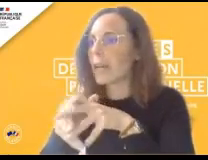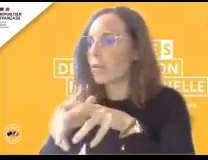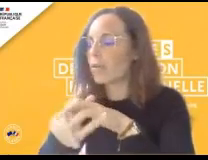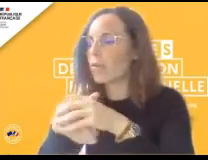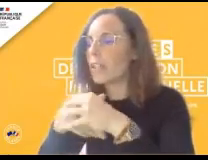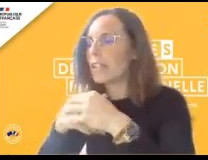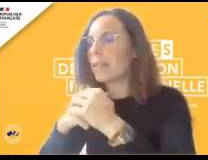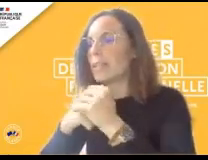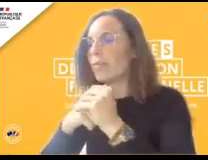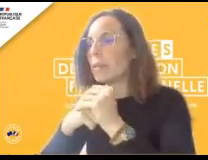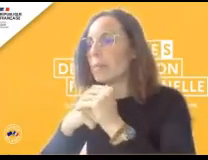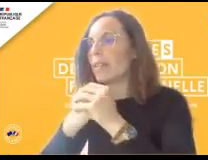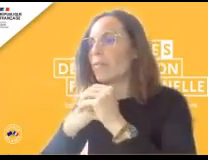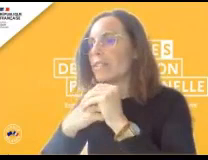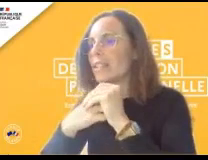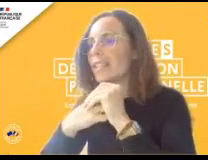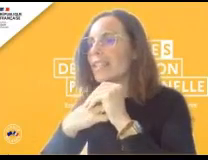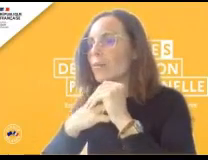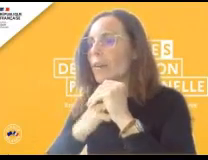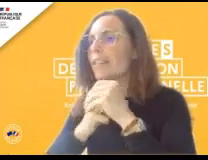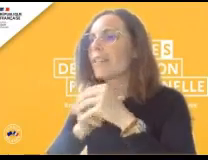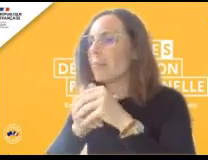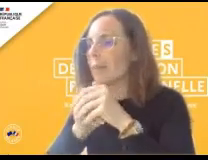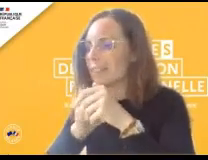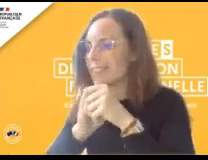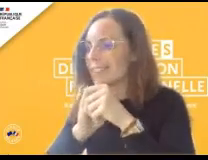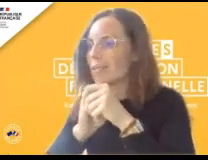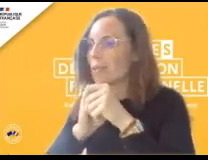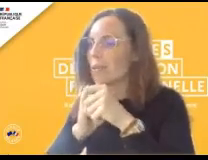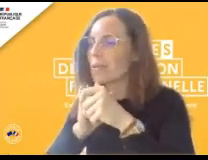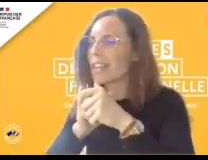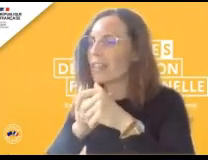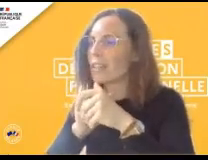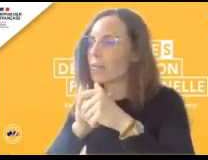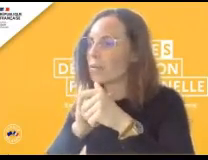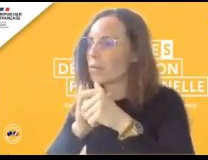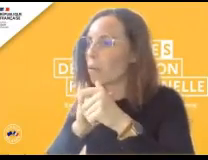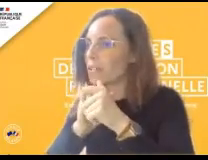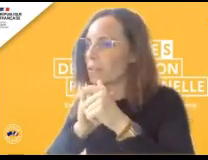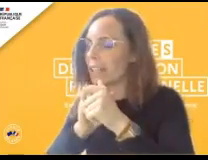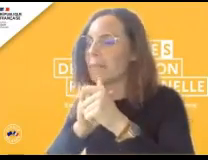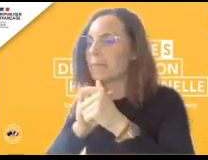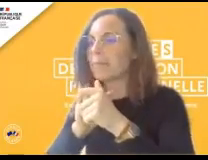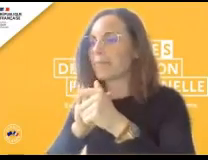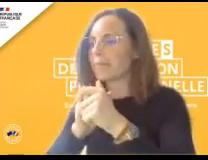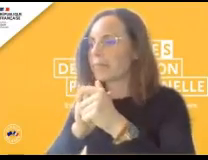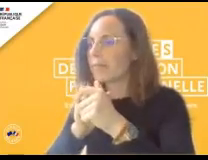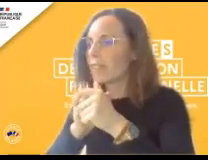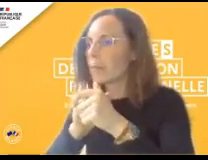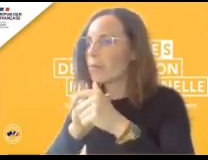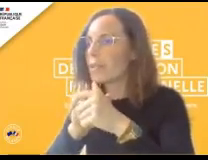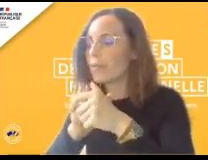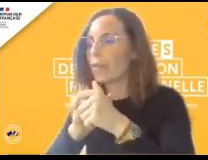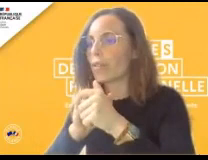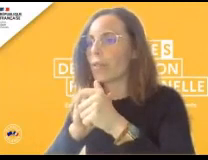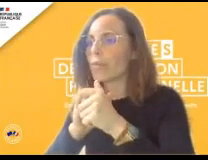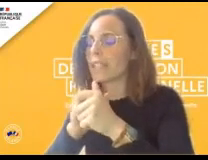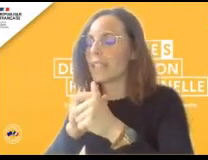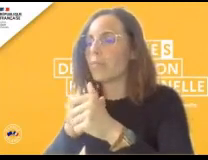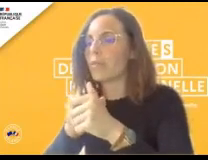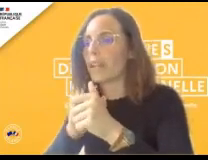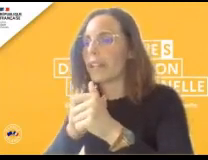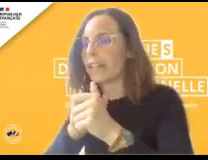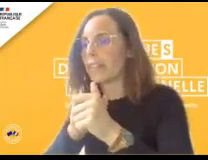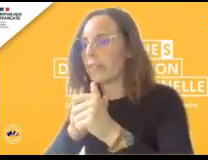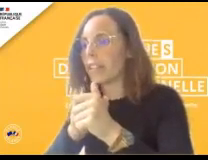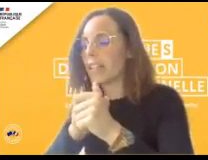ça paraît beaucoup, mais ce n'est pas des conseillers qui sont à temps plein sur le conseil en évolution professionnelle, puisque dans nos